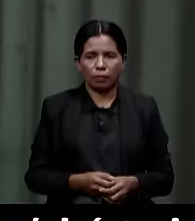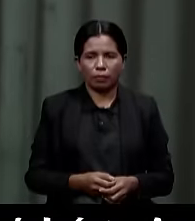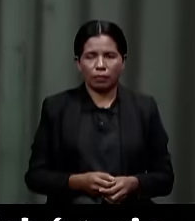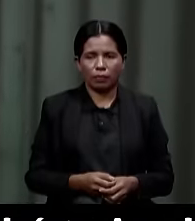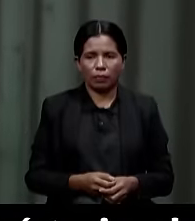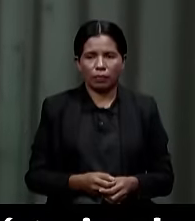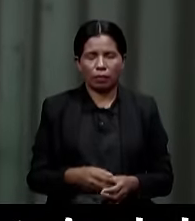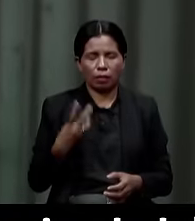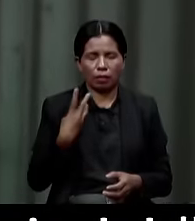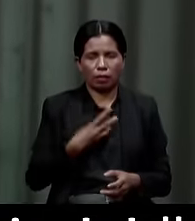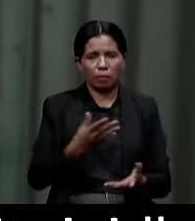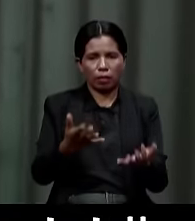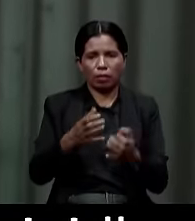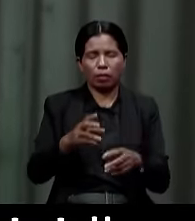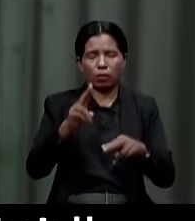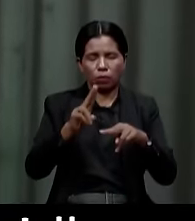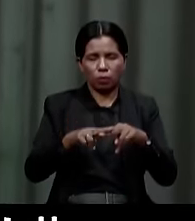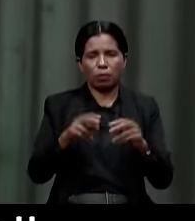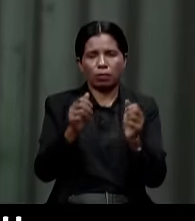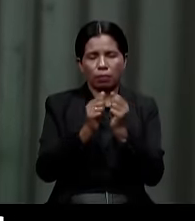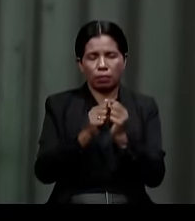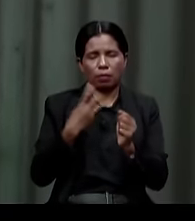amentara tira mutu ko amina fa